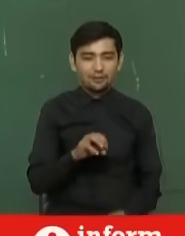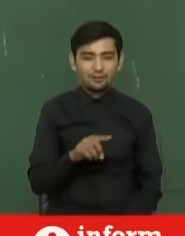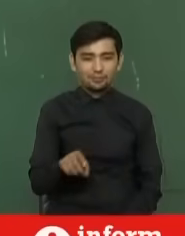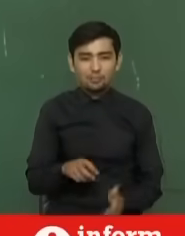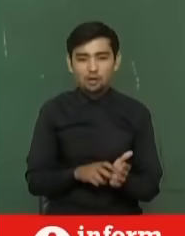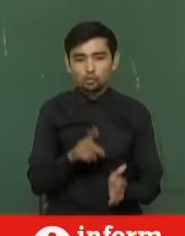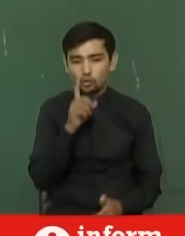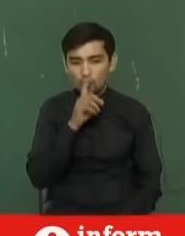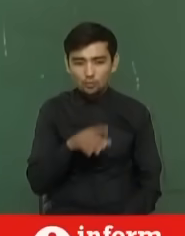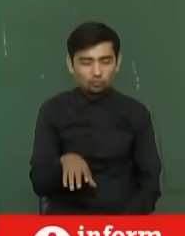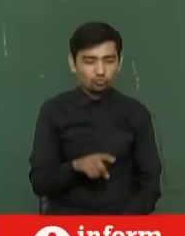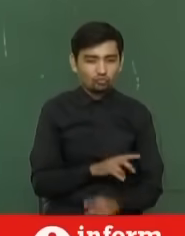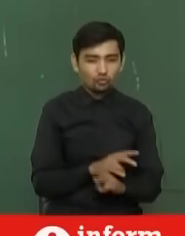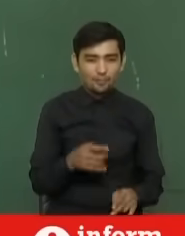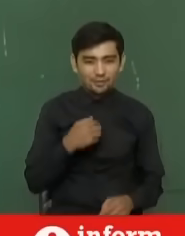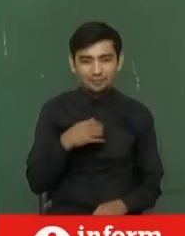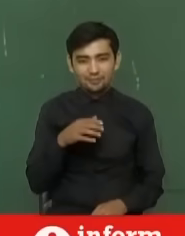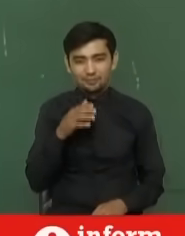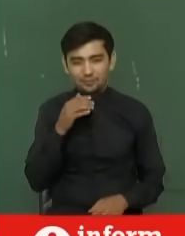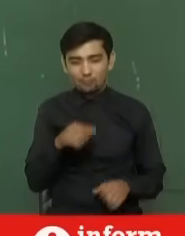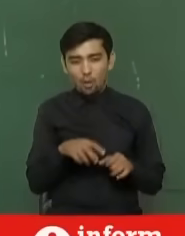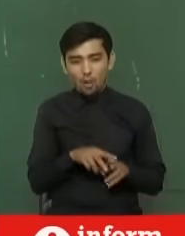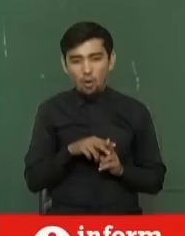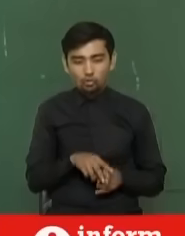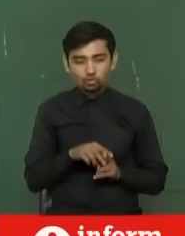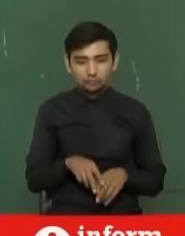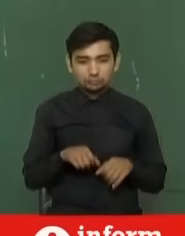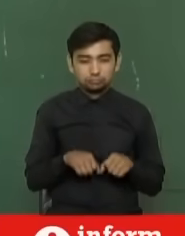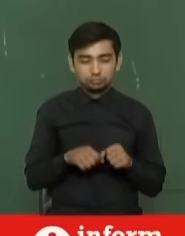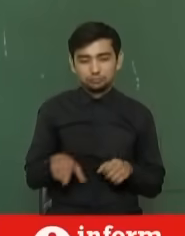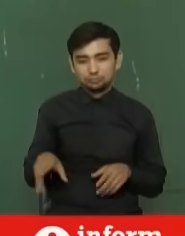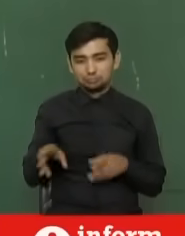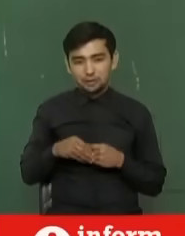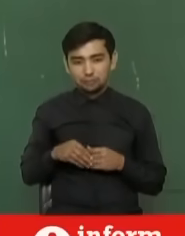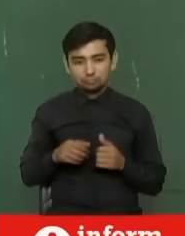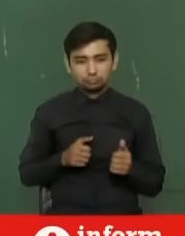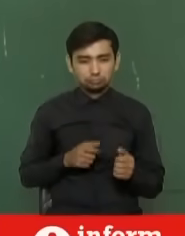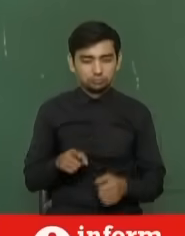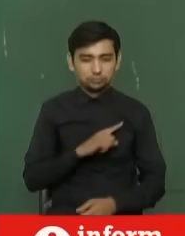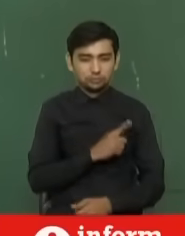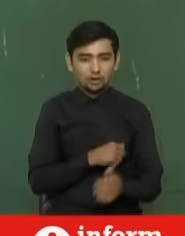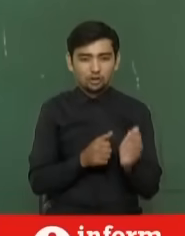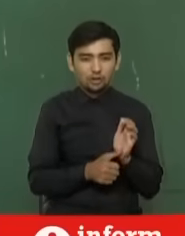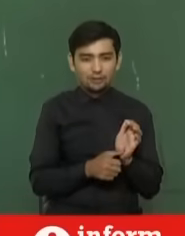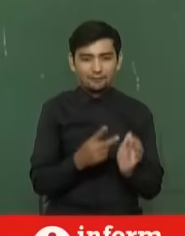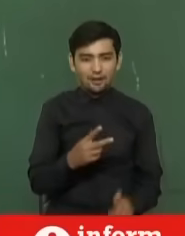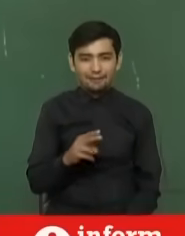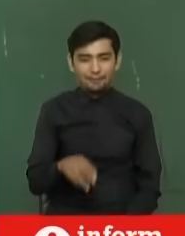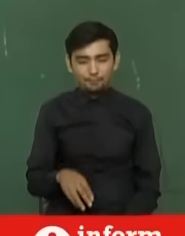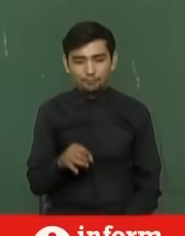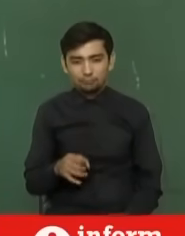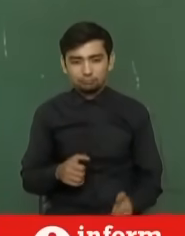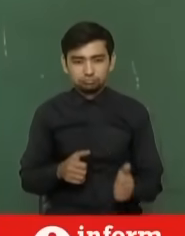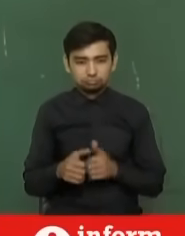қорықпайтын болады. Біз базадағы тазыларды атқа мініп бір айналдырып қайтамыз. Жүйрігінің жылдамдығы сағатына шамамен 68 шақырымға жетеді.